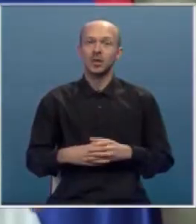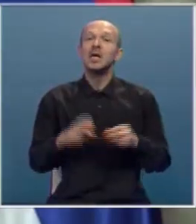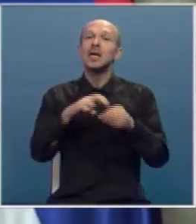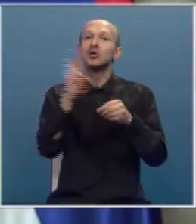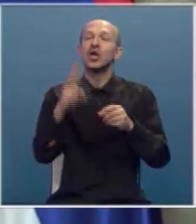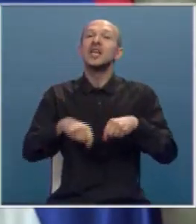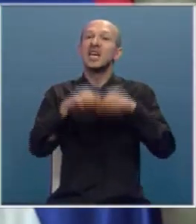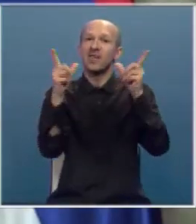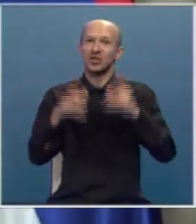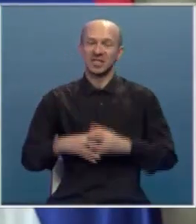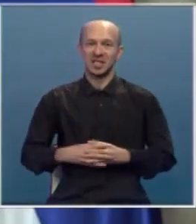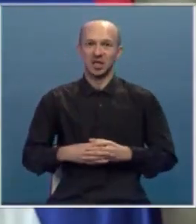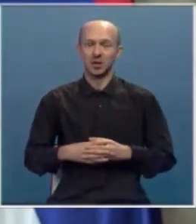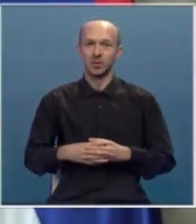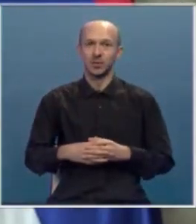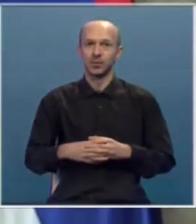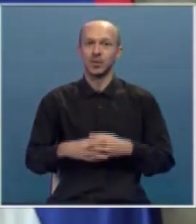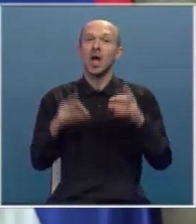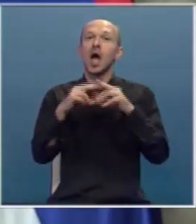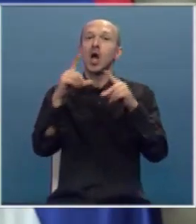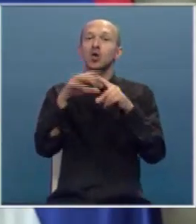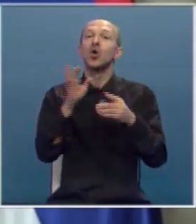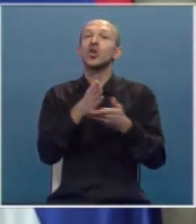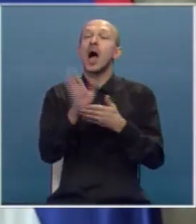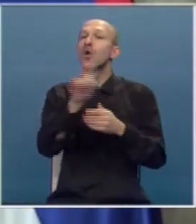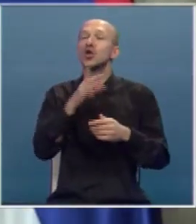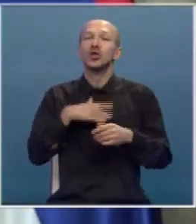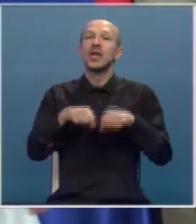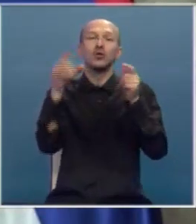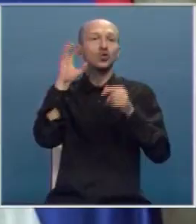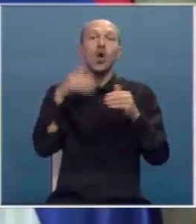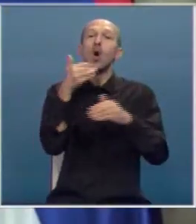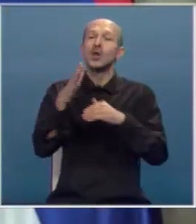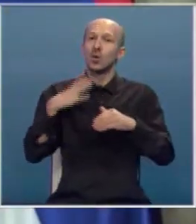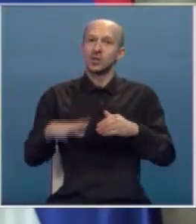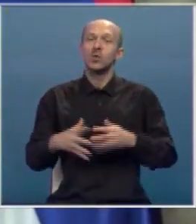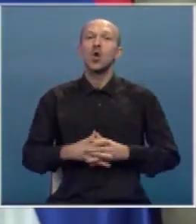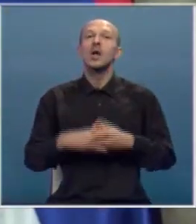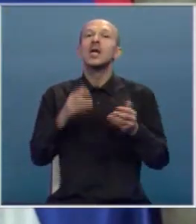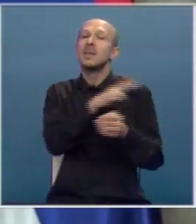isključenje javnosti. Pa ako ništa ne želite da javnost čuje, onda, gospodo, dame i gospodo,